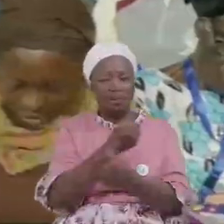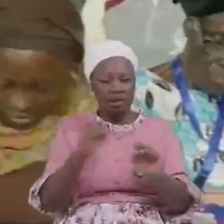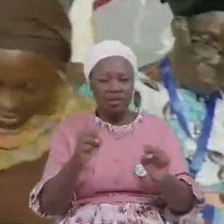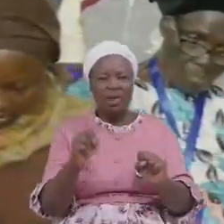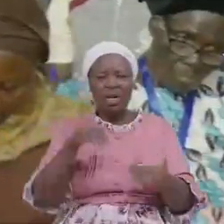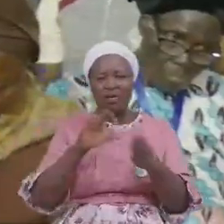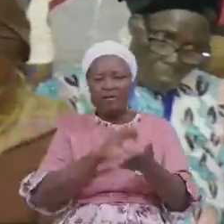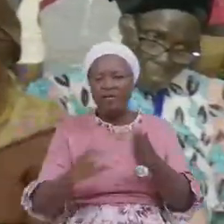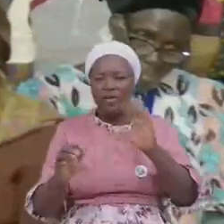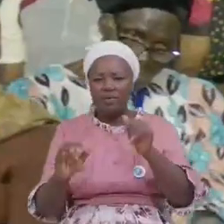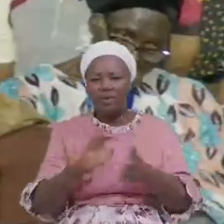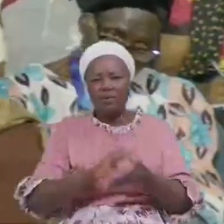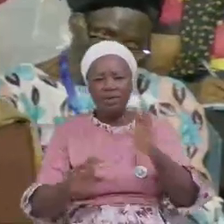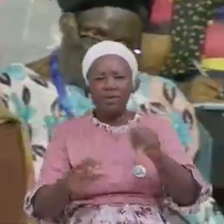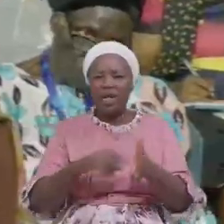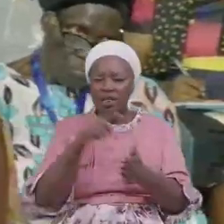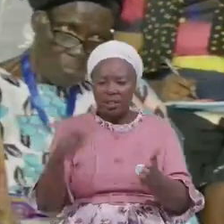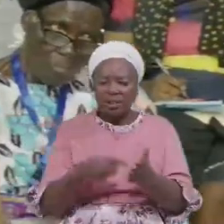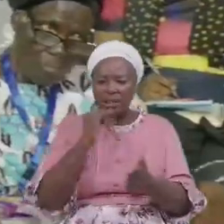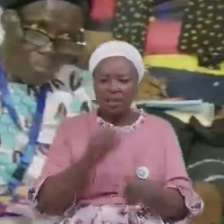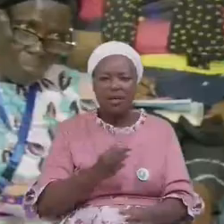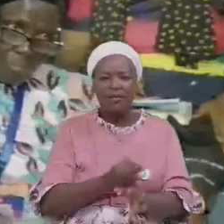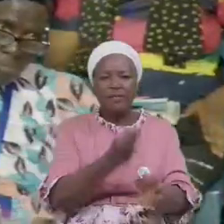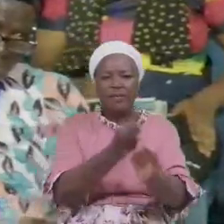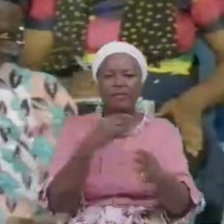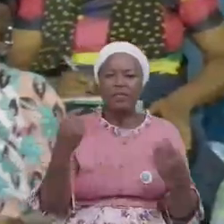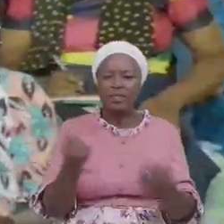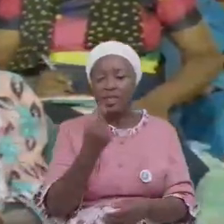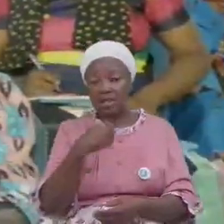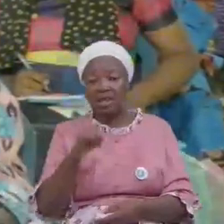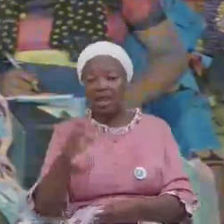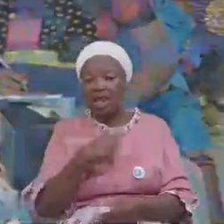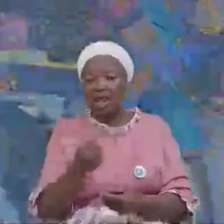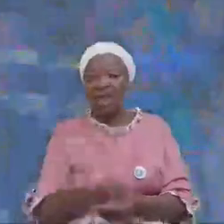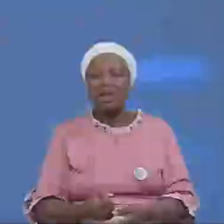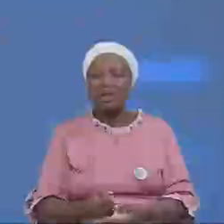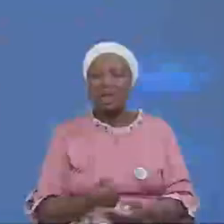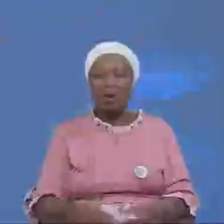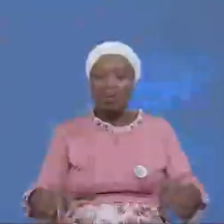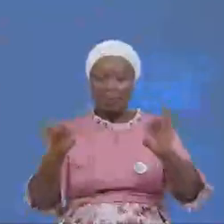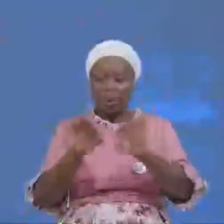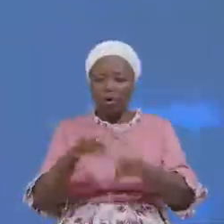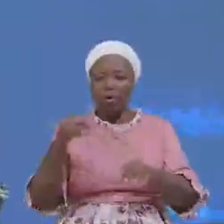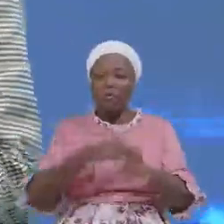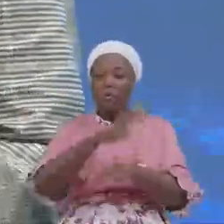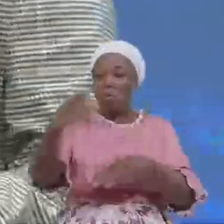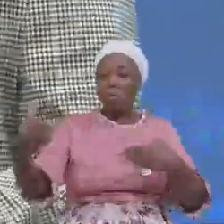une parole certaine et entièrement digne d'être reçue. Que